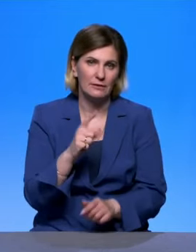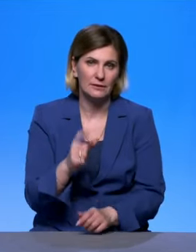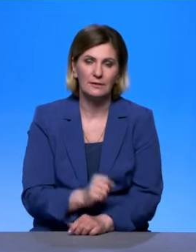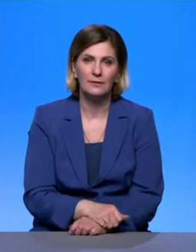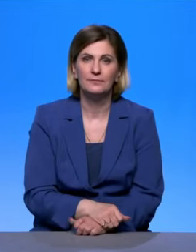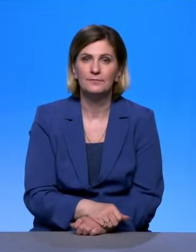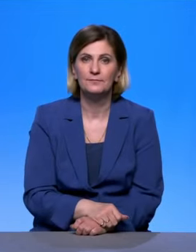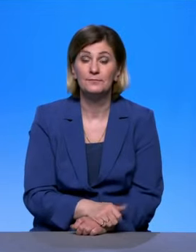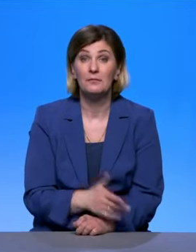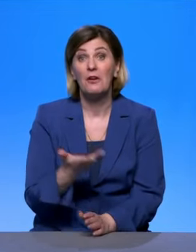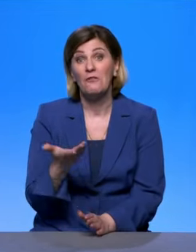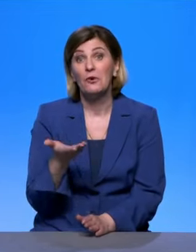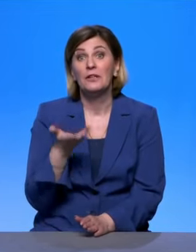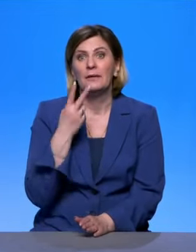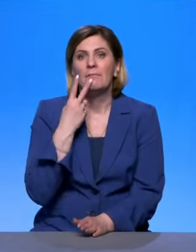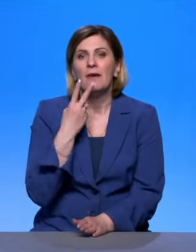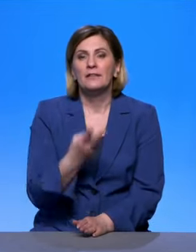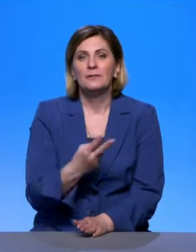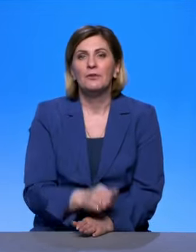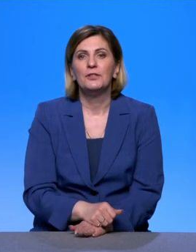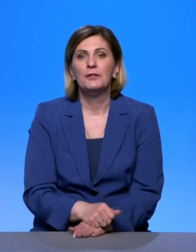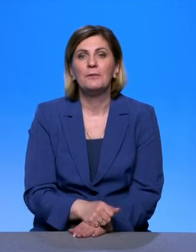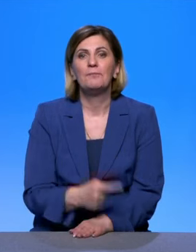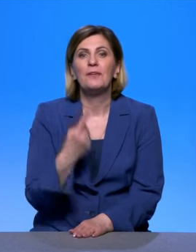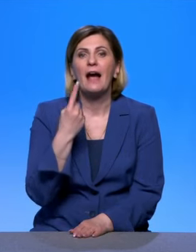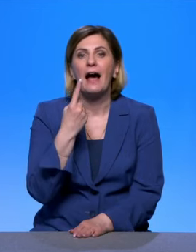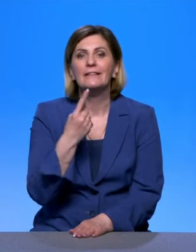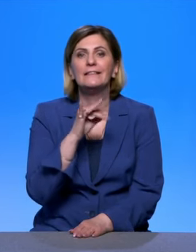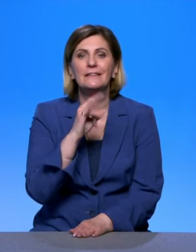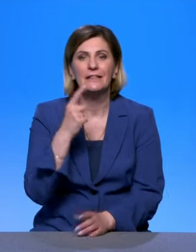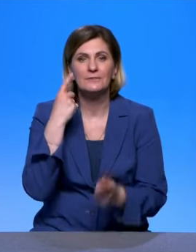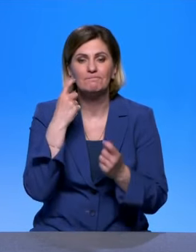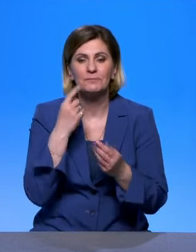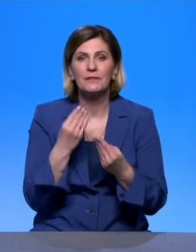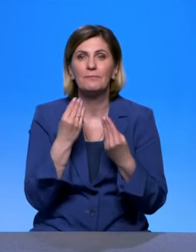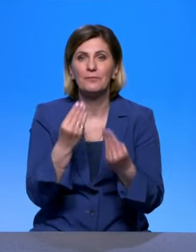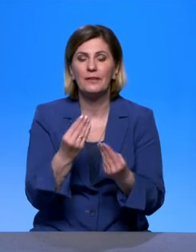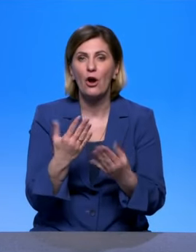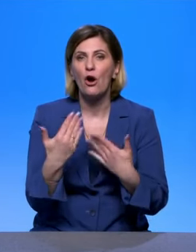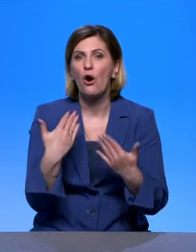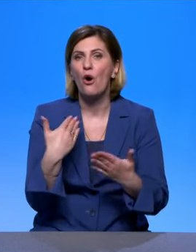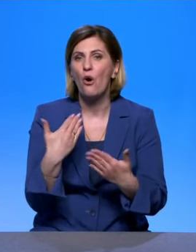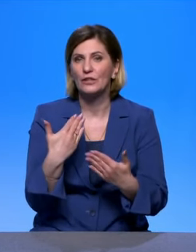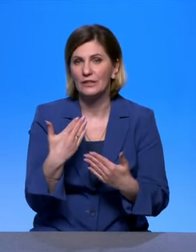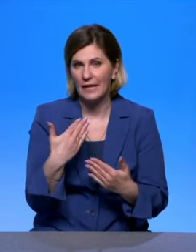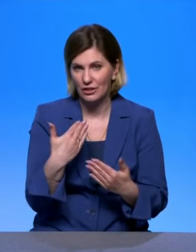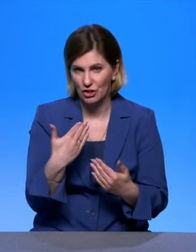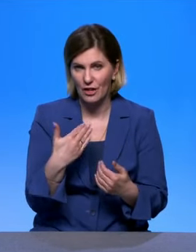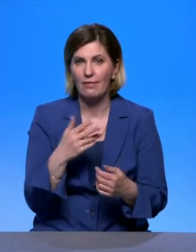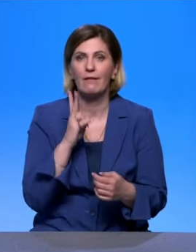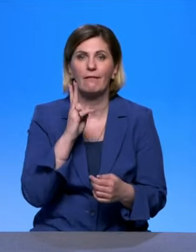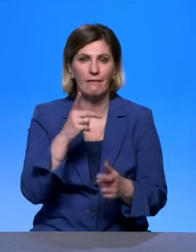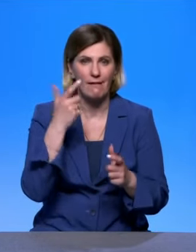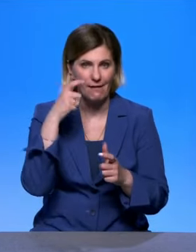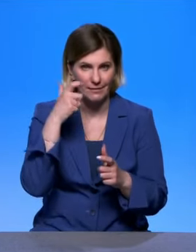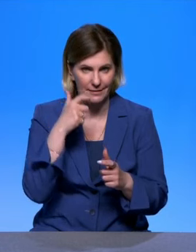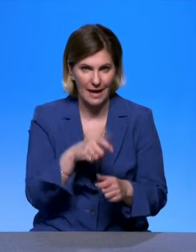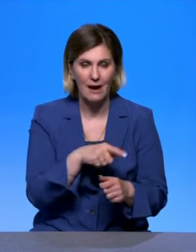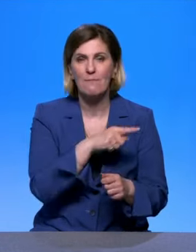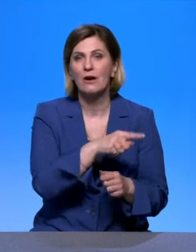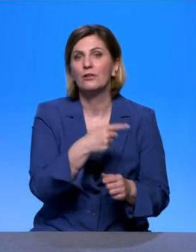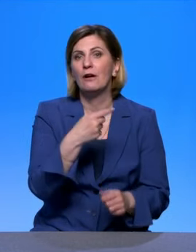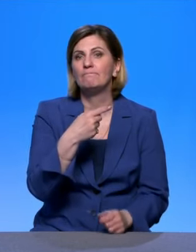Вот, посмотрим. Знаете, значит, один из источников дает. Отношение к ЕГЭ положительно относится 17%, отрицательно